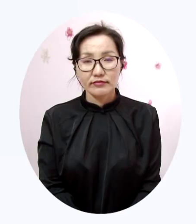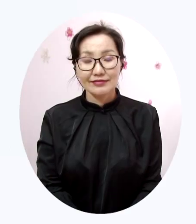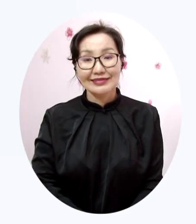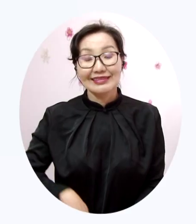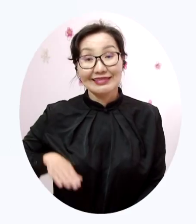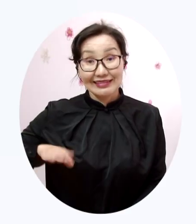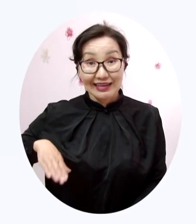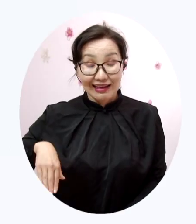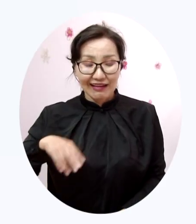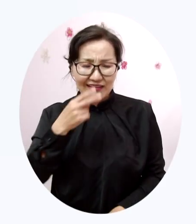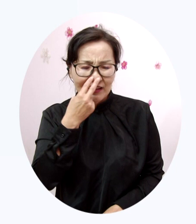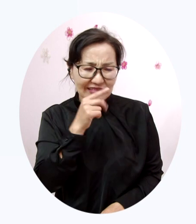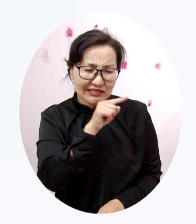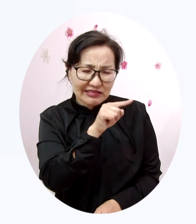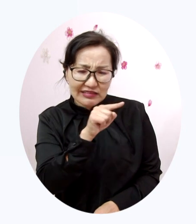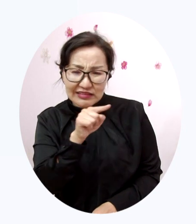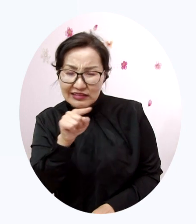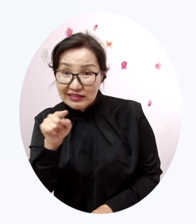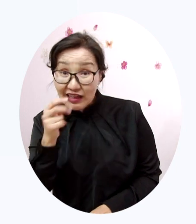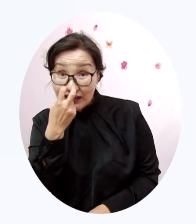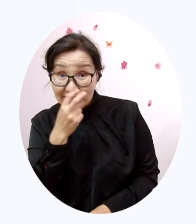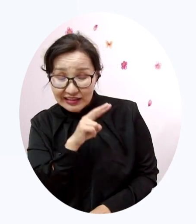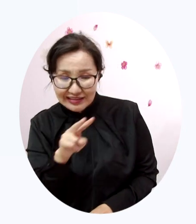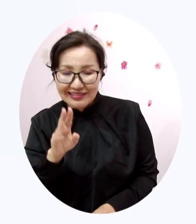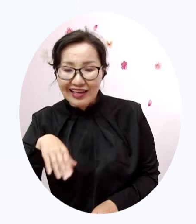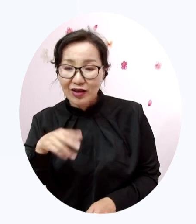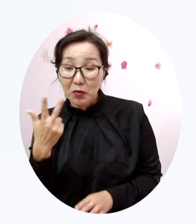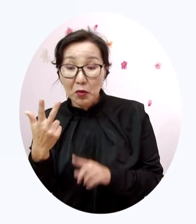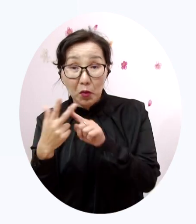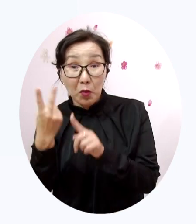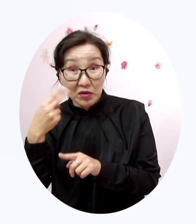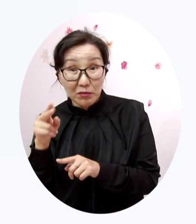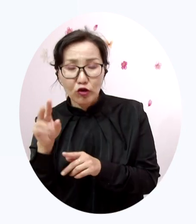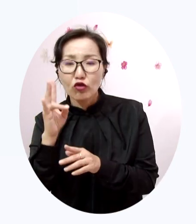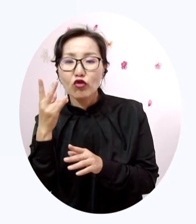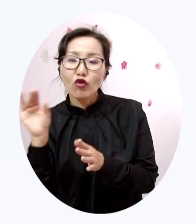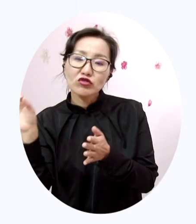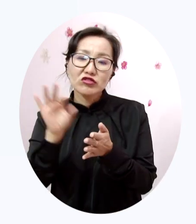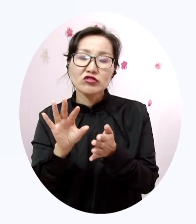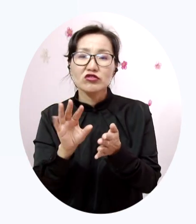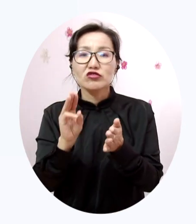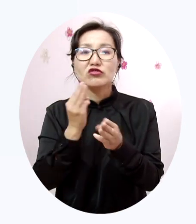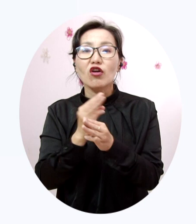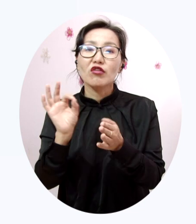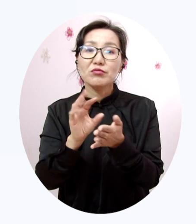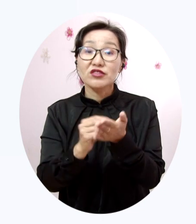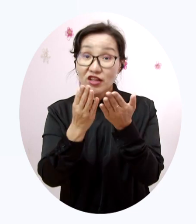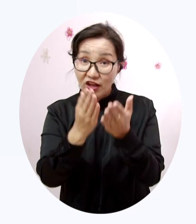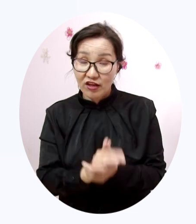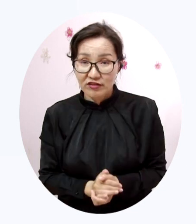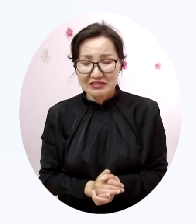За дараах зүй тогтлыг ажиглаад дараагийн 3 тоог нөхөрэй гэсэн байна. За ямар зүй